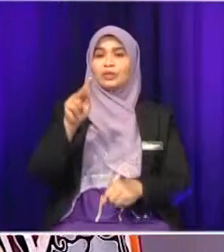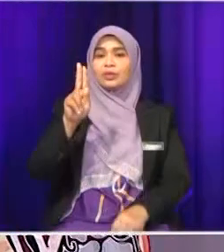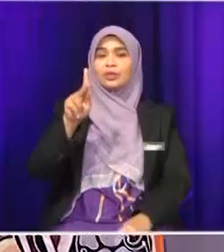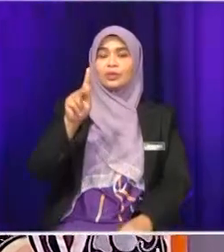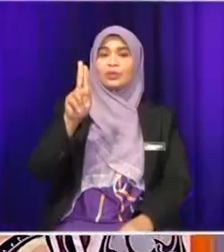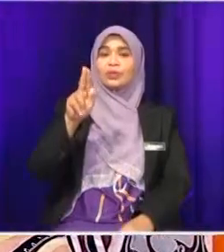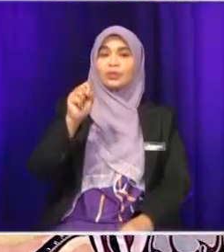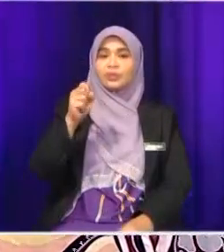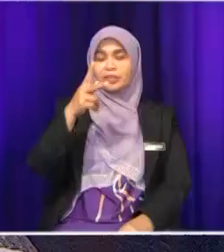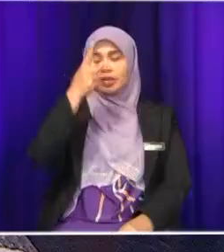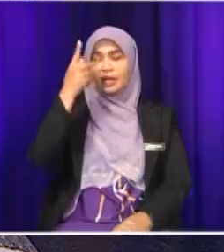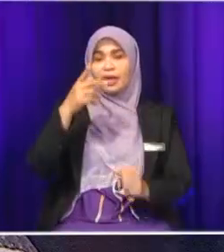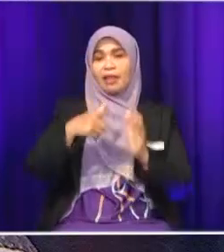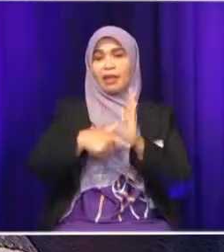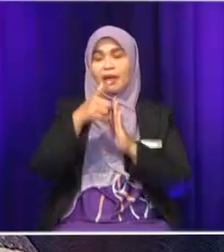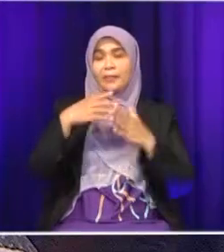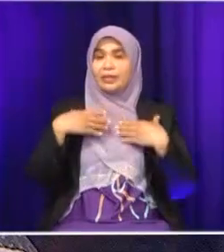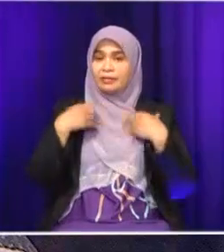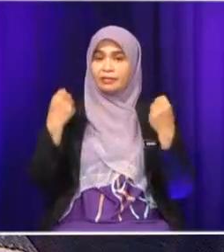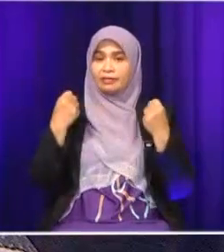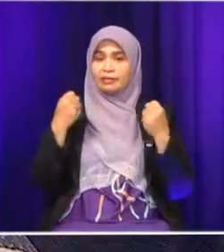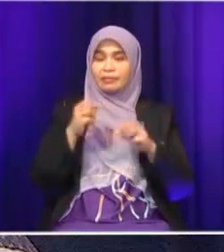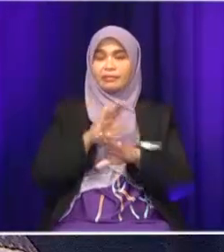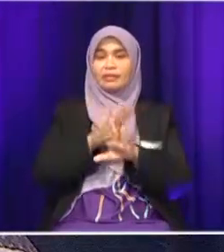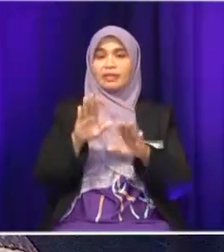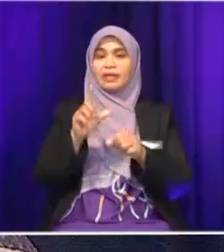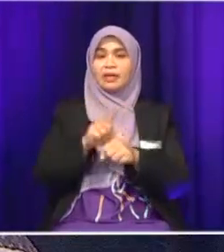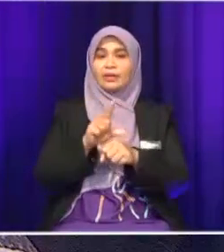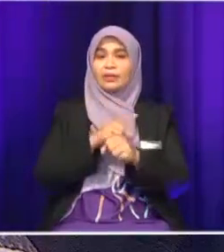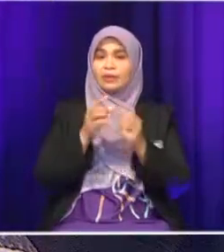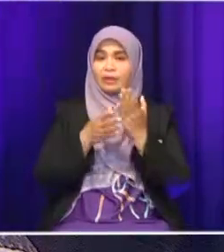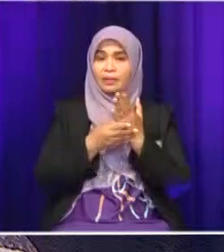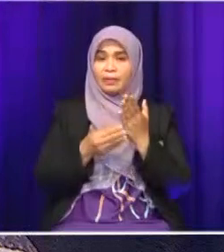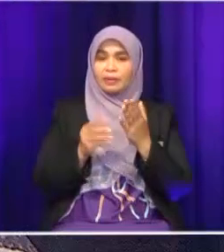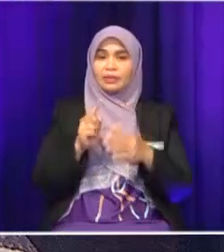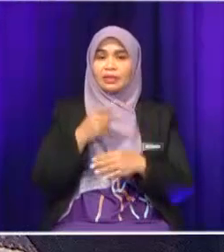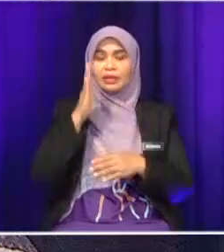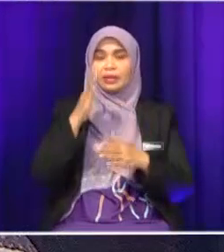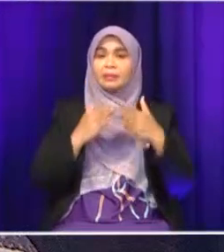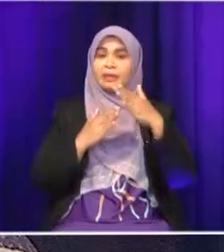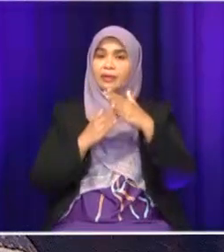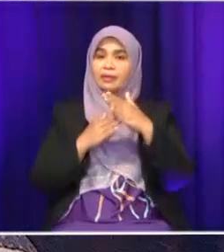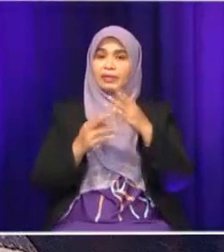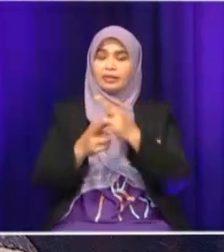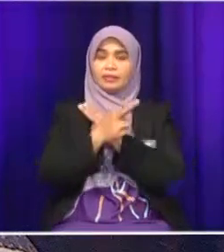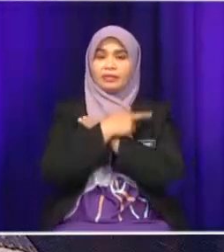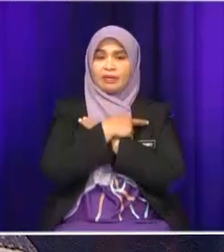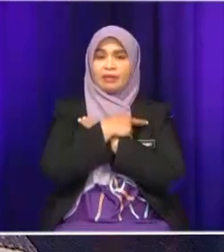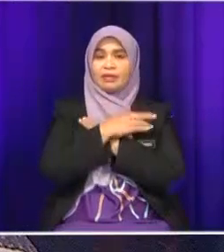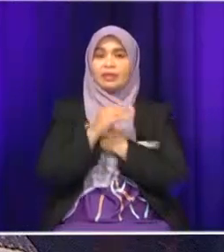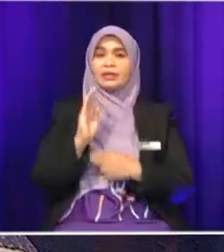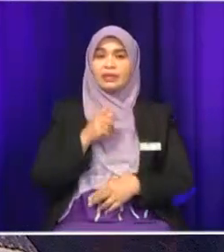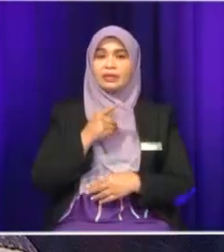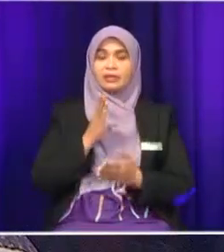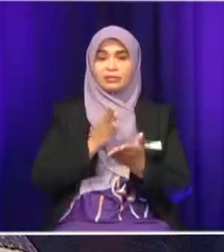lebih sehat tidak menggunakan minyak Oke kita akan benci banget segitiga kita akan kembali semulus lepas ini untuk kita tahu